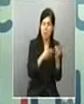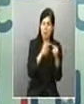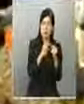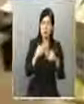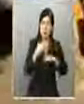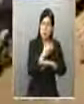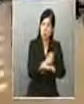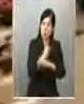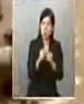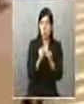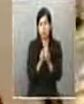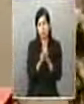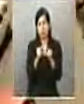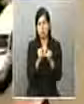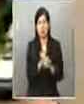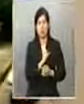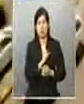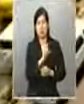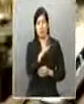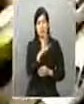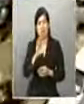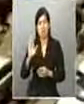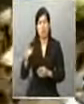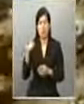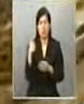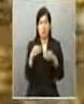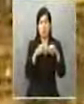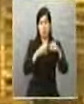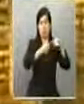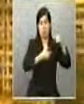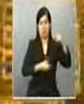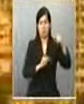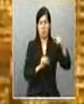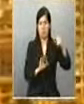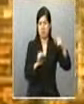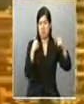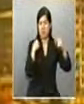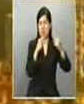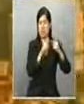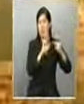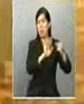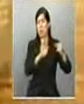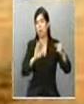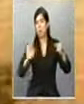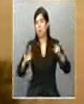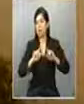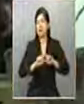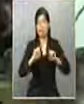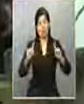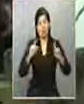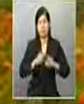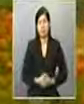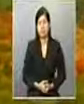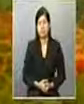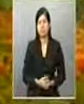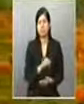ซึ่งมี29รัฐและทั้ง29รัฐเองก็มีความโดดเด่นมีลักษณะเฉพาะตัวมีอัตลักษณ์เฉพาะตัวซึ่งแตกต่างกัน